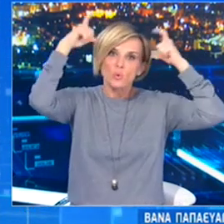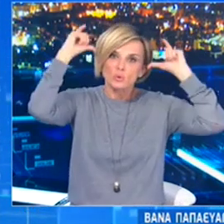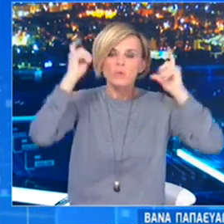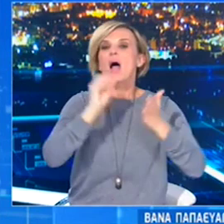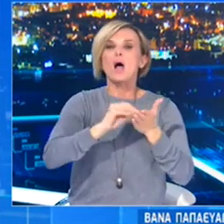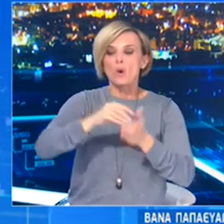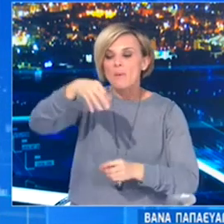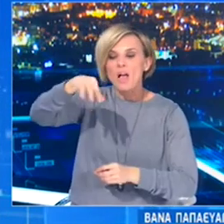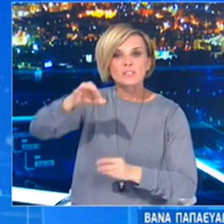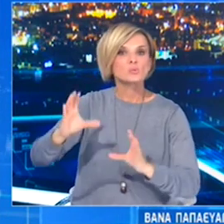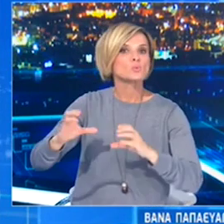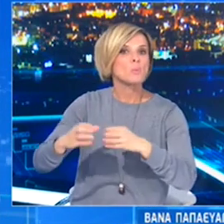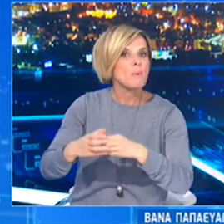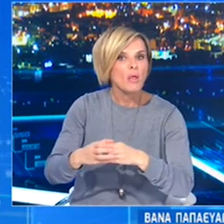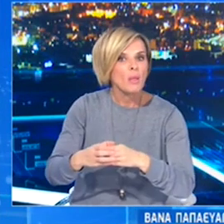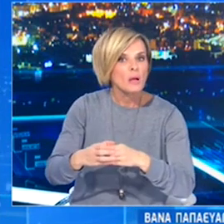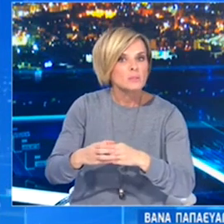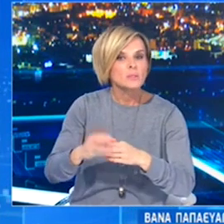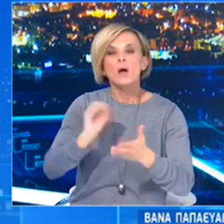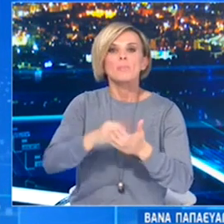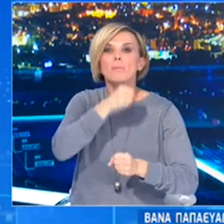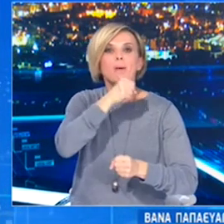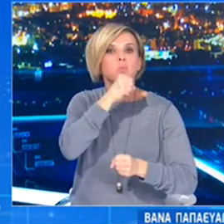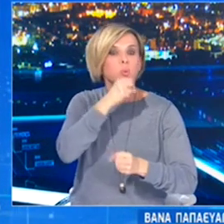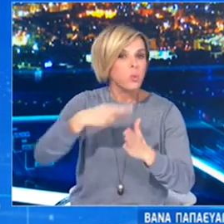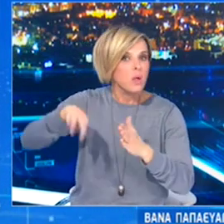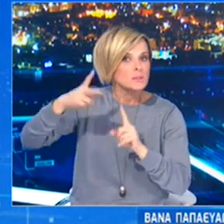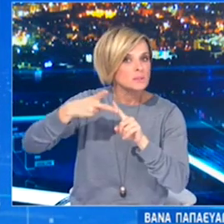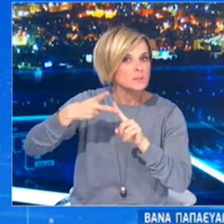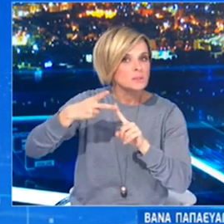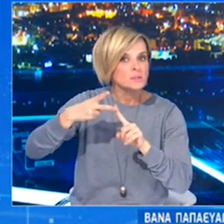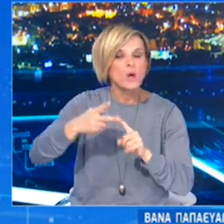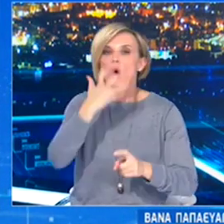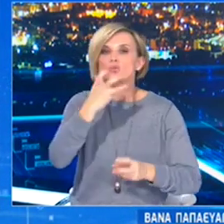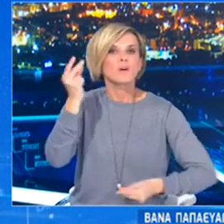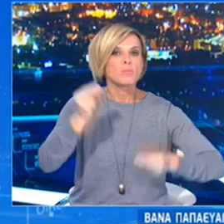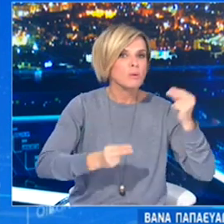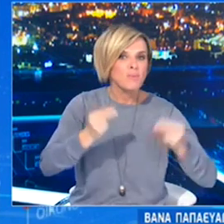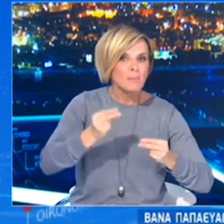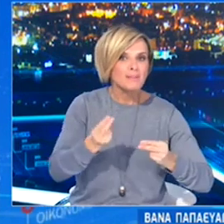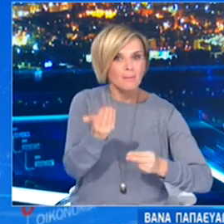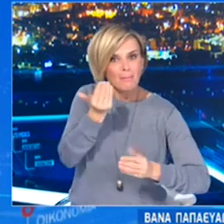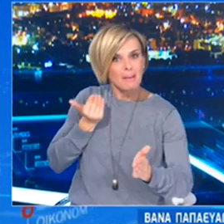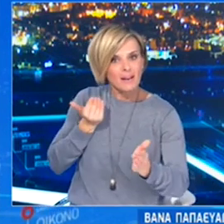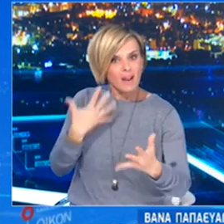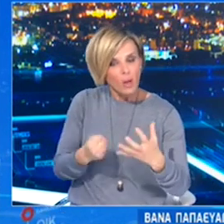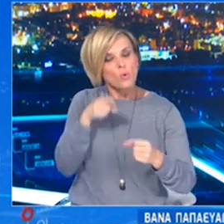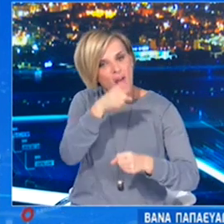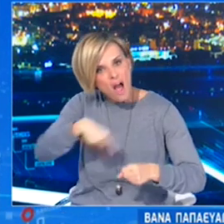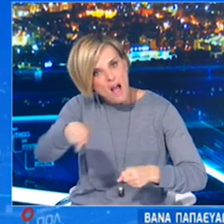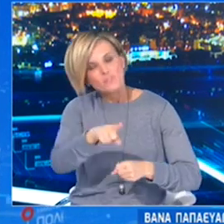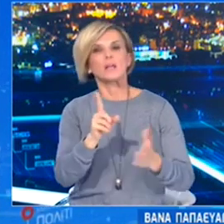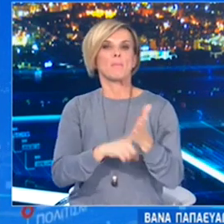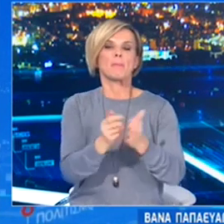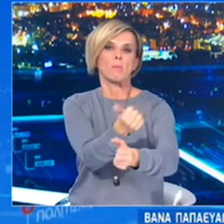νόσηση, όπως είναι οι άνθρωποι που είναι στα αγεροκομεία ή υπέργοι ή άνθρωποι με σοβαρό υποκείμενο νόσημα. Μέλη της Επιτροπής μας